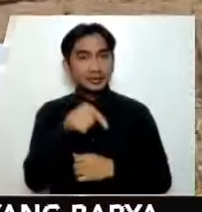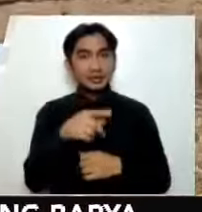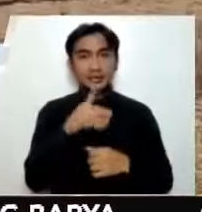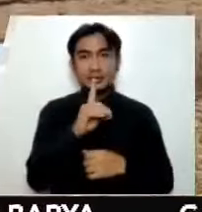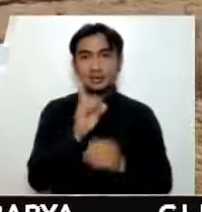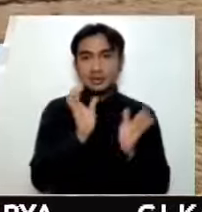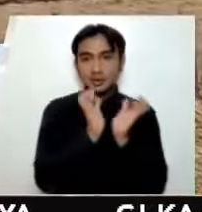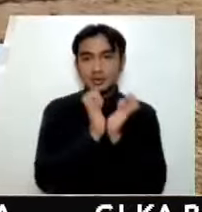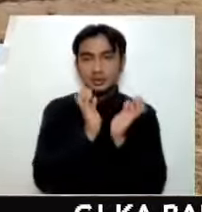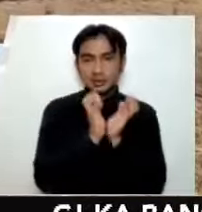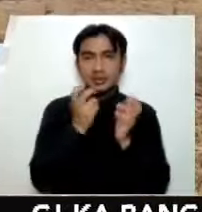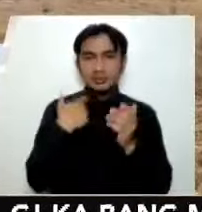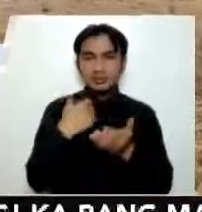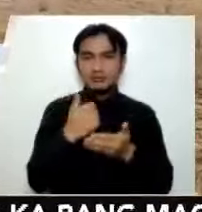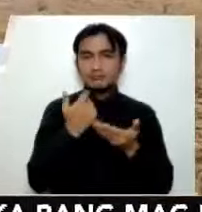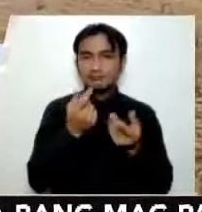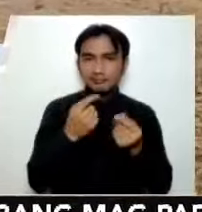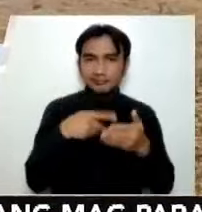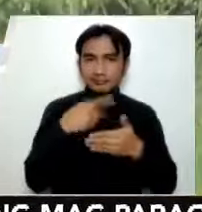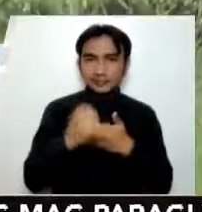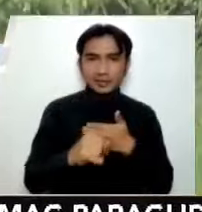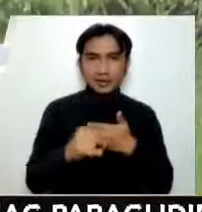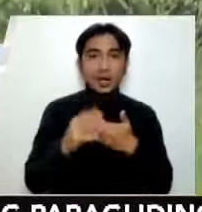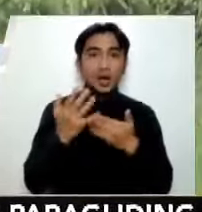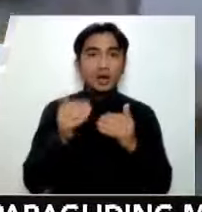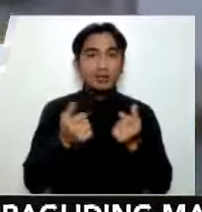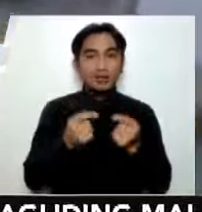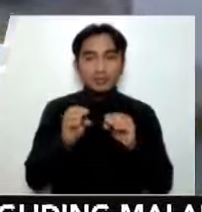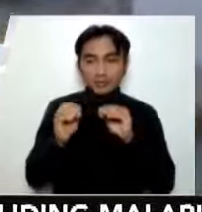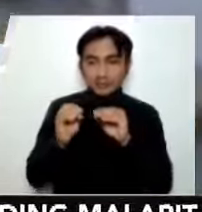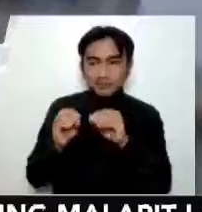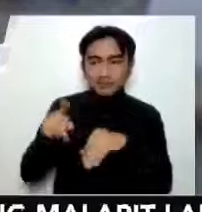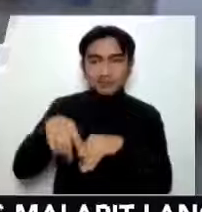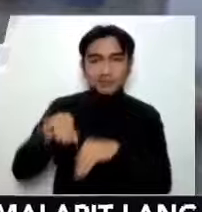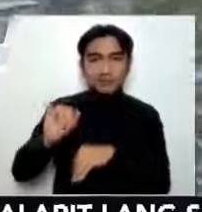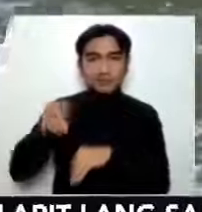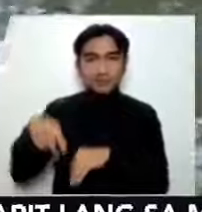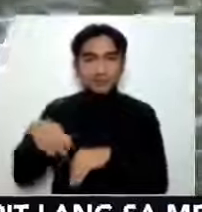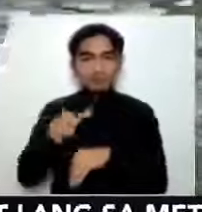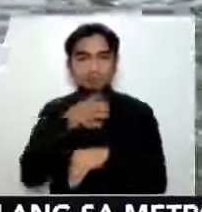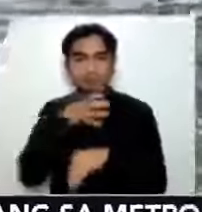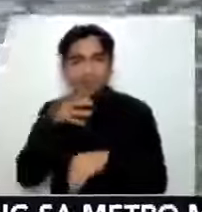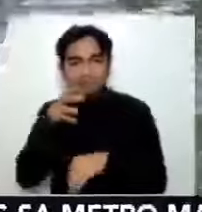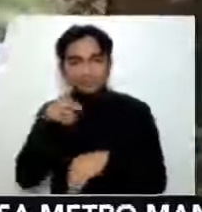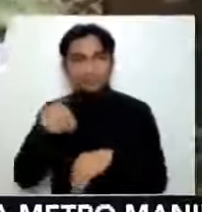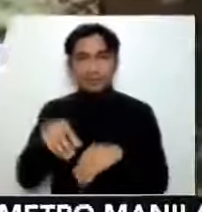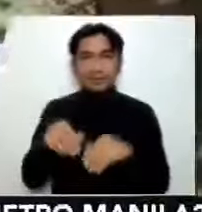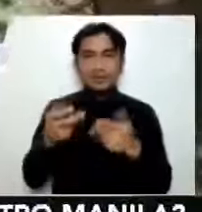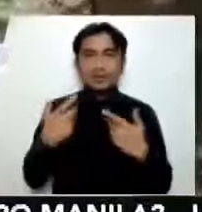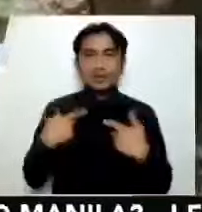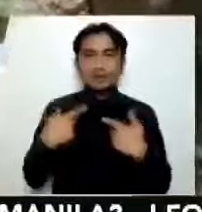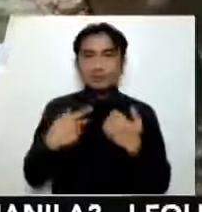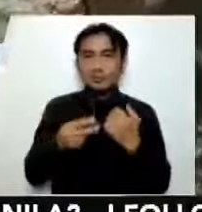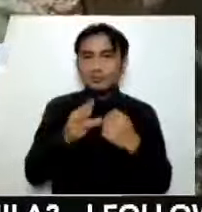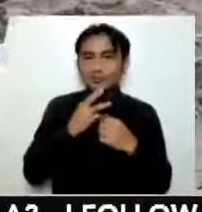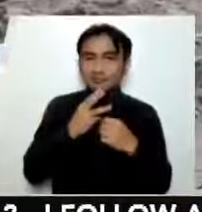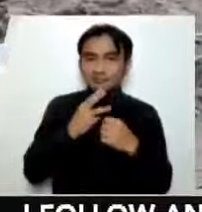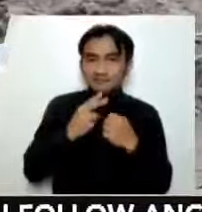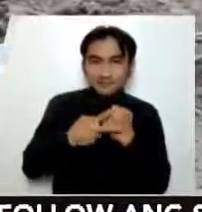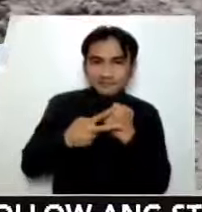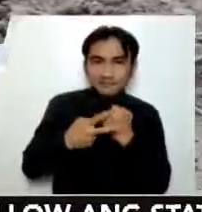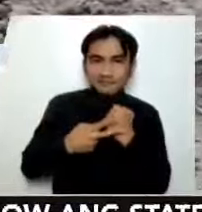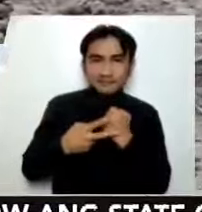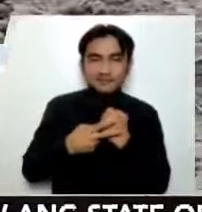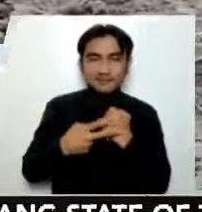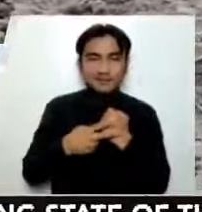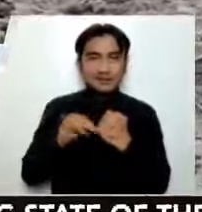training kasama rito ang pagtuturo sa mga katutubo magsasaka at mangingisda na gumawa ng small farmer reservoir o malalawak imbakan ng tubig pati